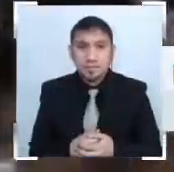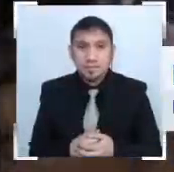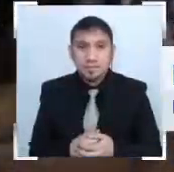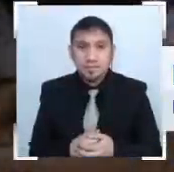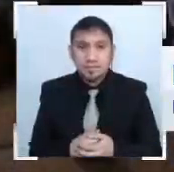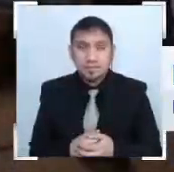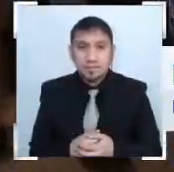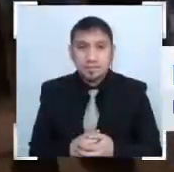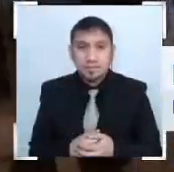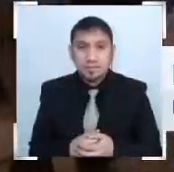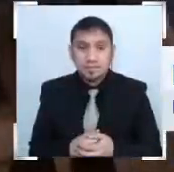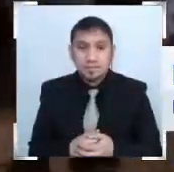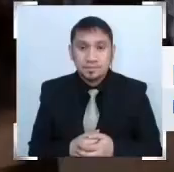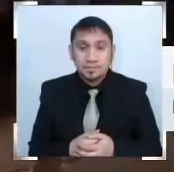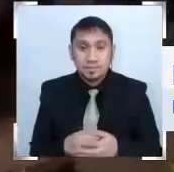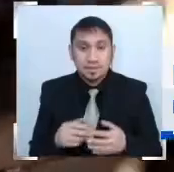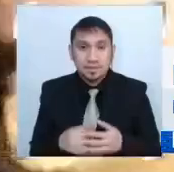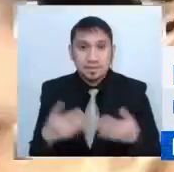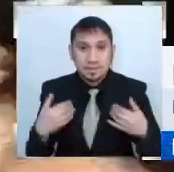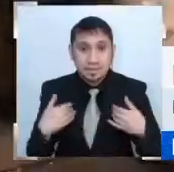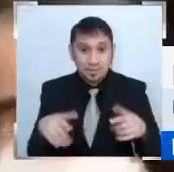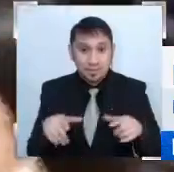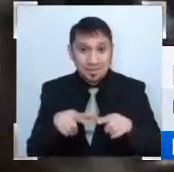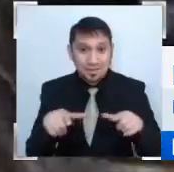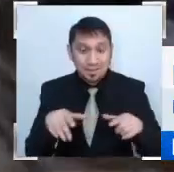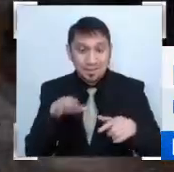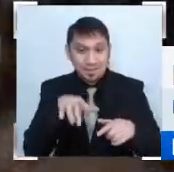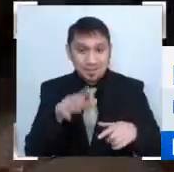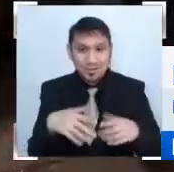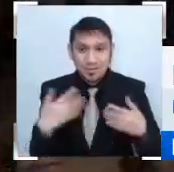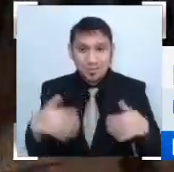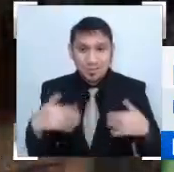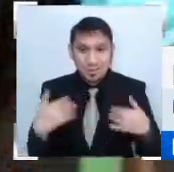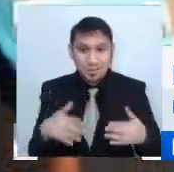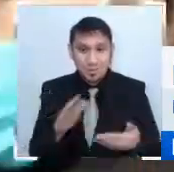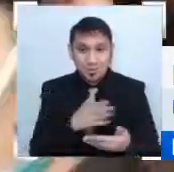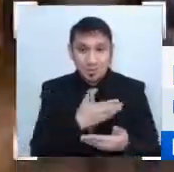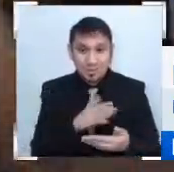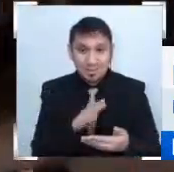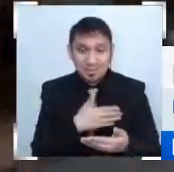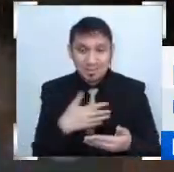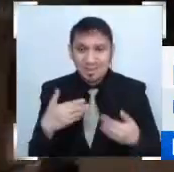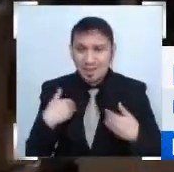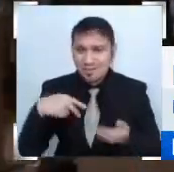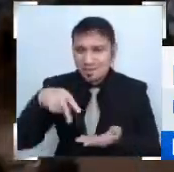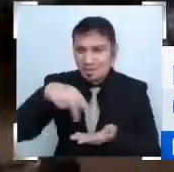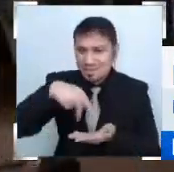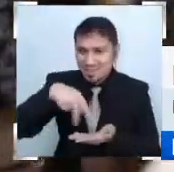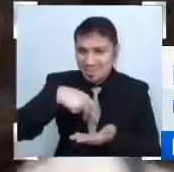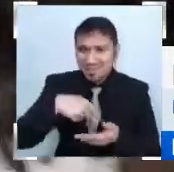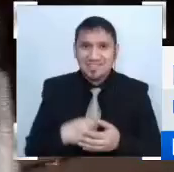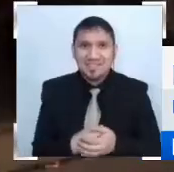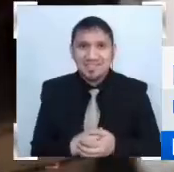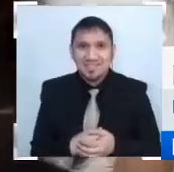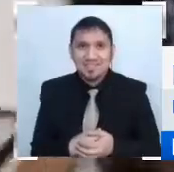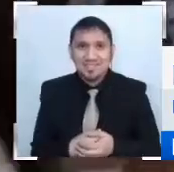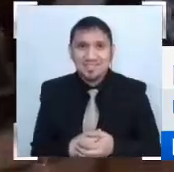Level up ang caroling ng grupong ito dahil bukod sa pagkanta, ay may dance number pa.